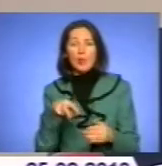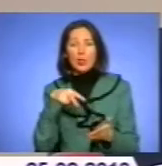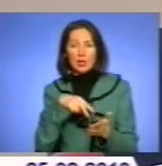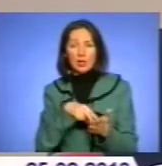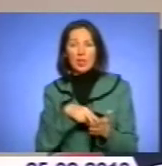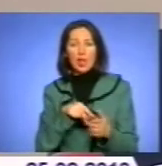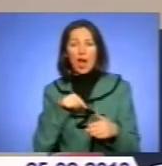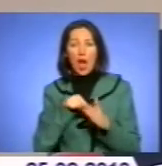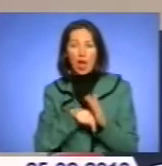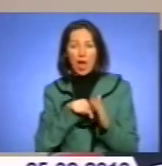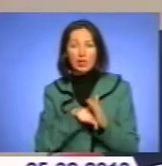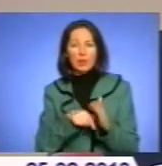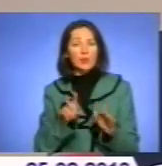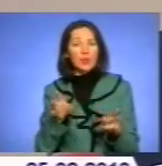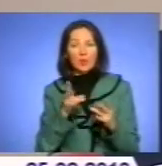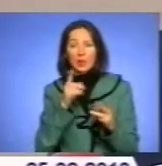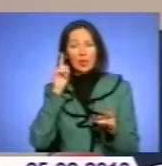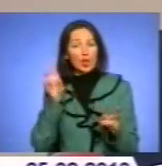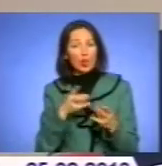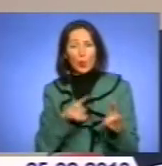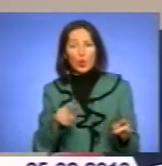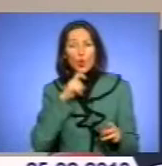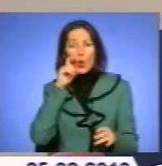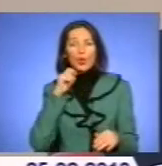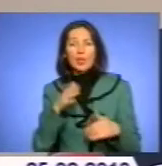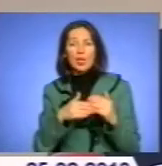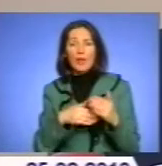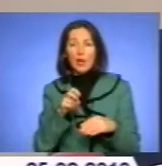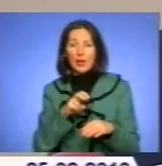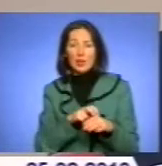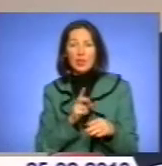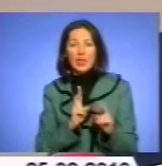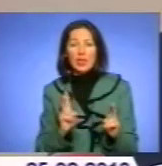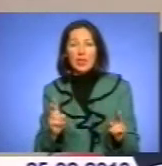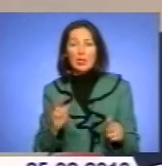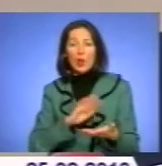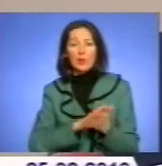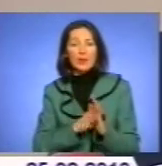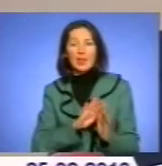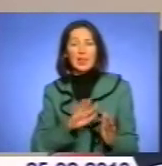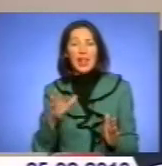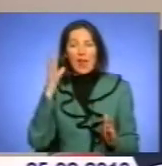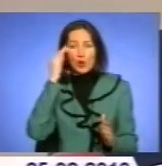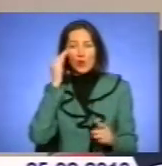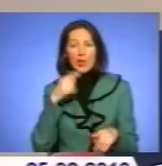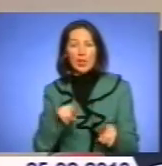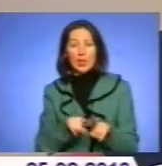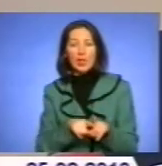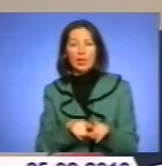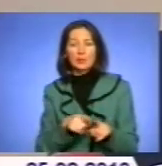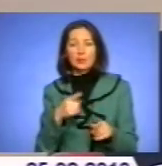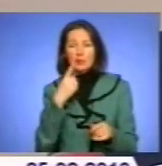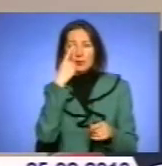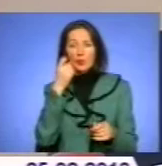не думаю, що українські фахівці якісь обставини не врахували. Таких застережень